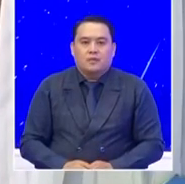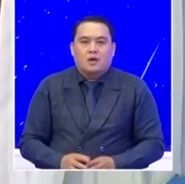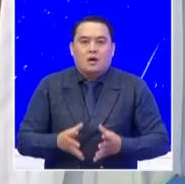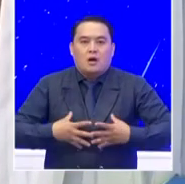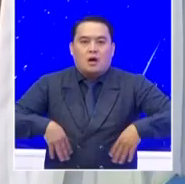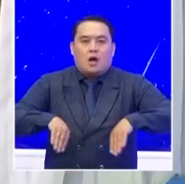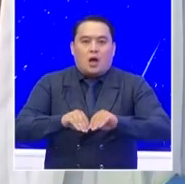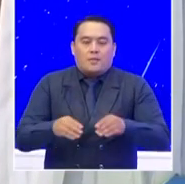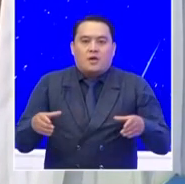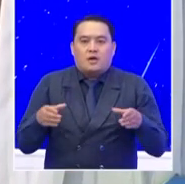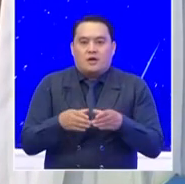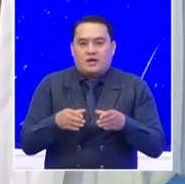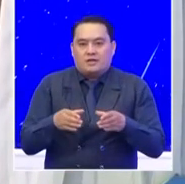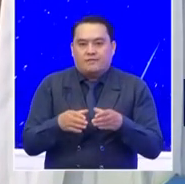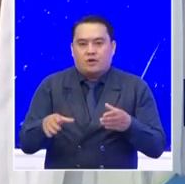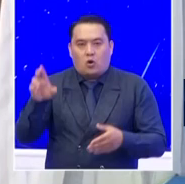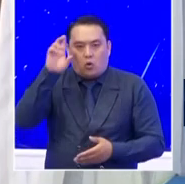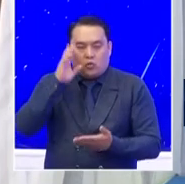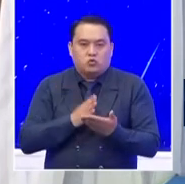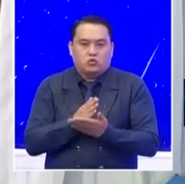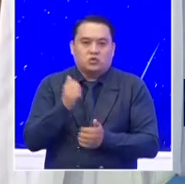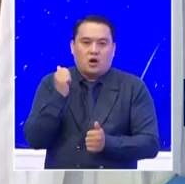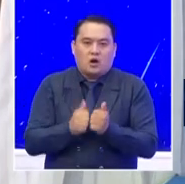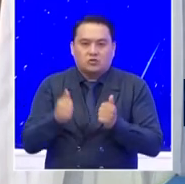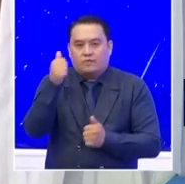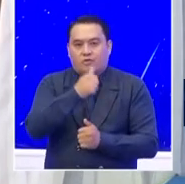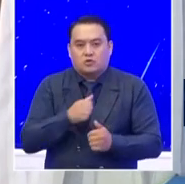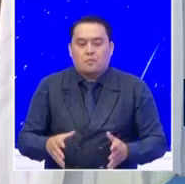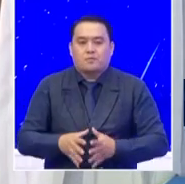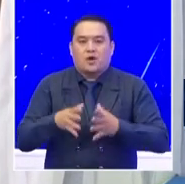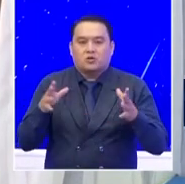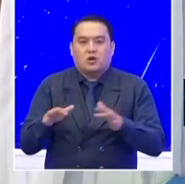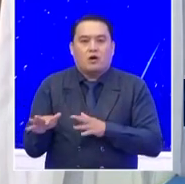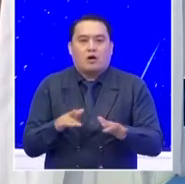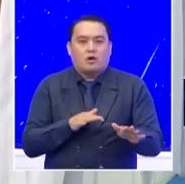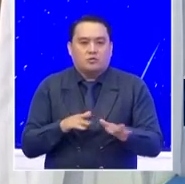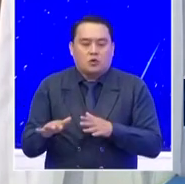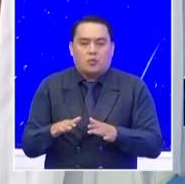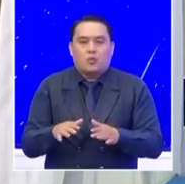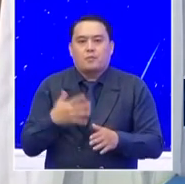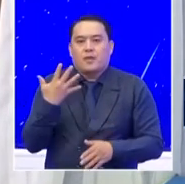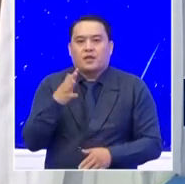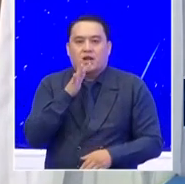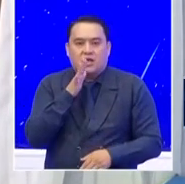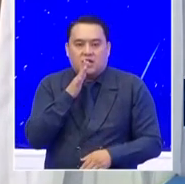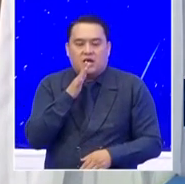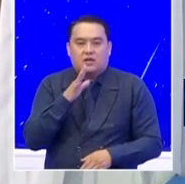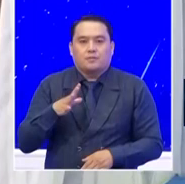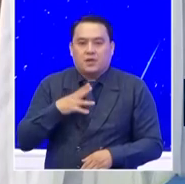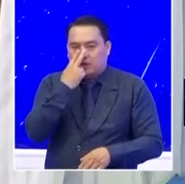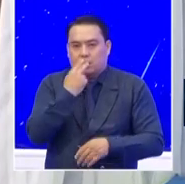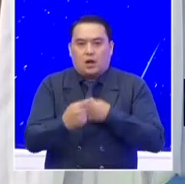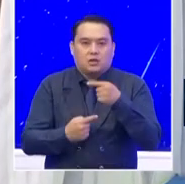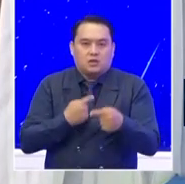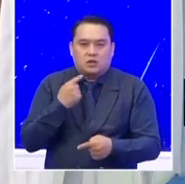Объединившись с профсоюзом энергетиков и госслужащих, мы ежегодно проводим широкомасштабные акции вот уже более 5 лет. Это стало